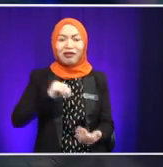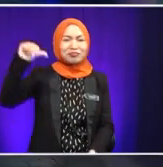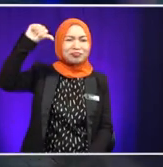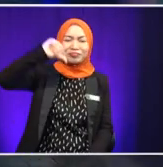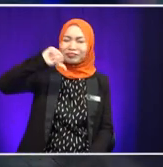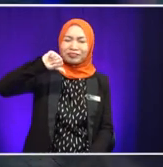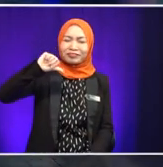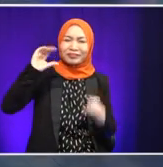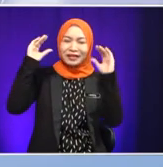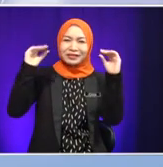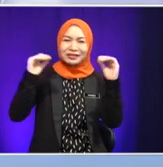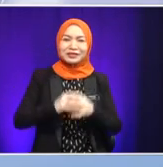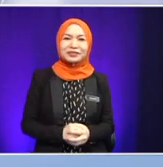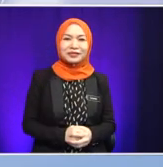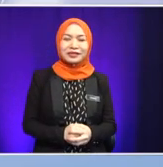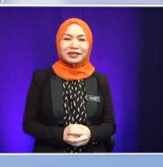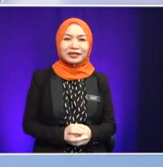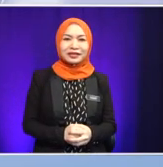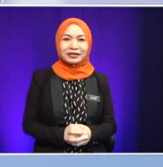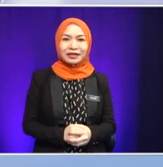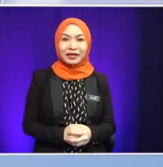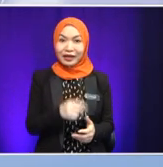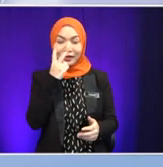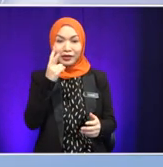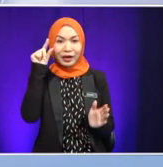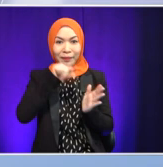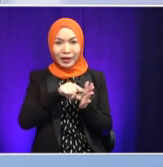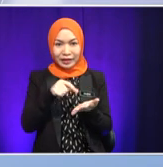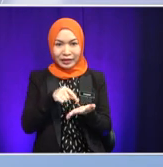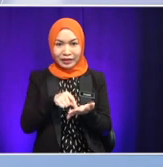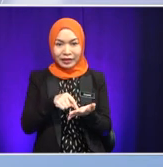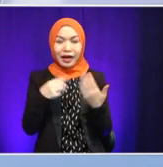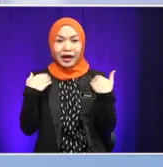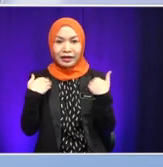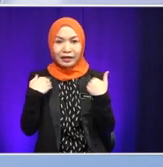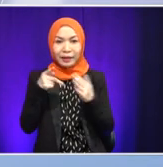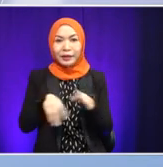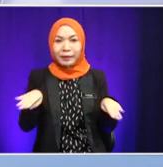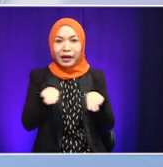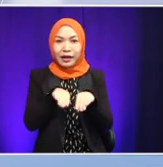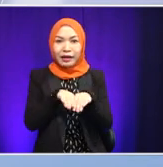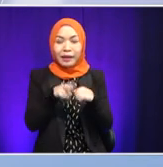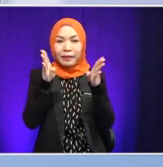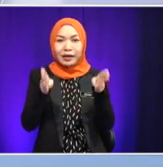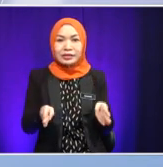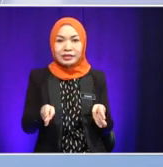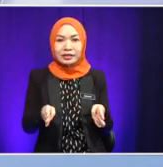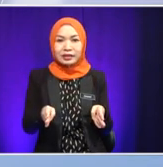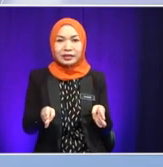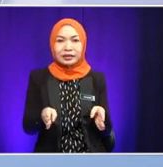kita nampak gambar ini menunjukkan wujudnya berbagai kaum memainkan permainan tersebut contohnya permainan